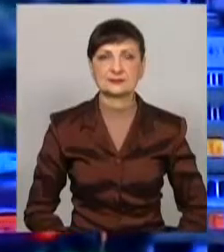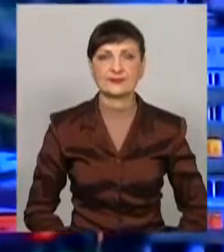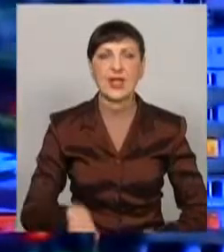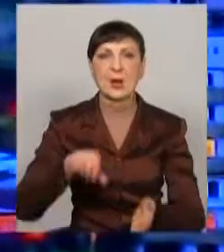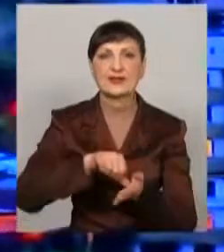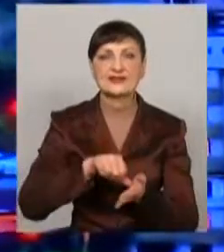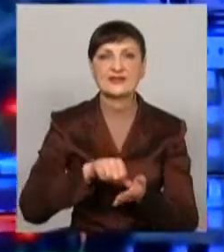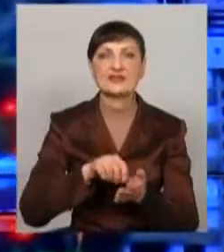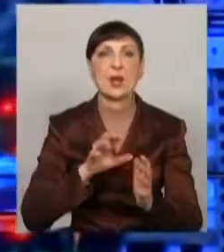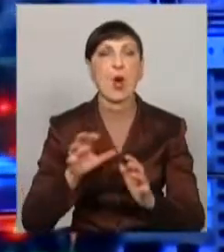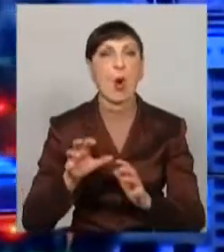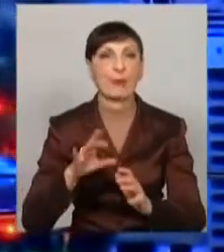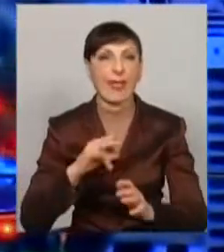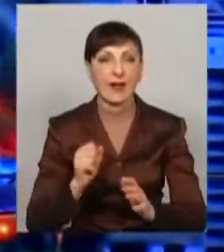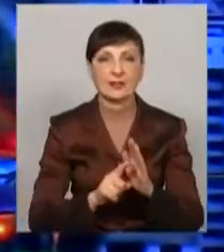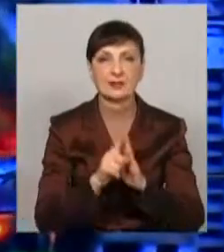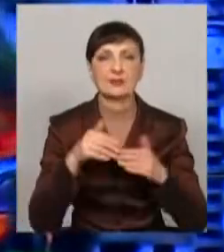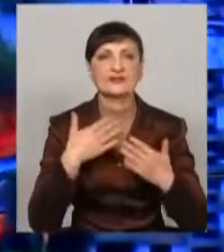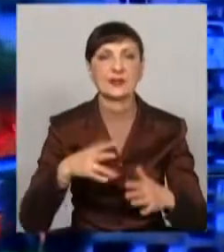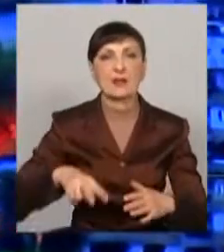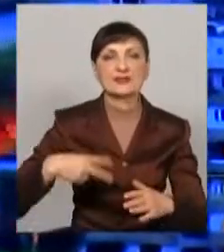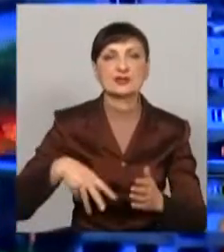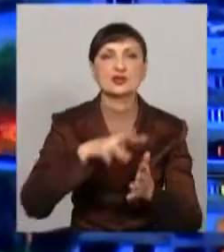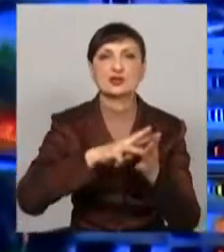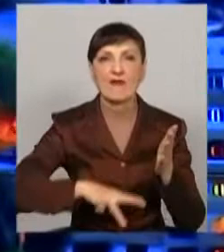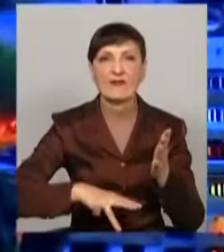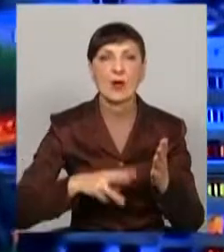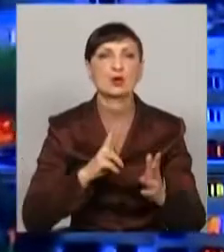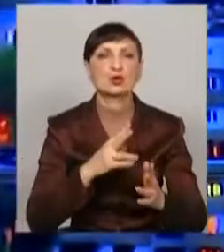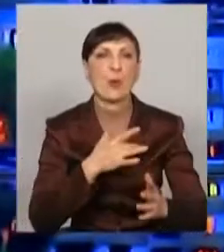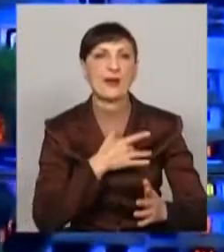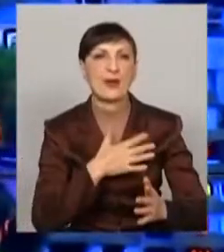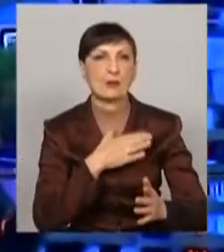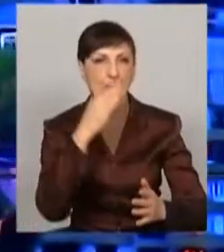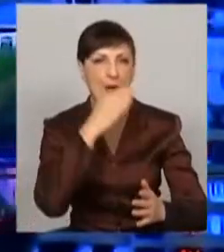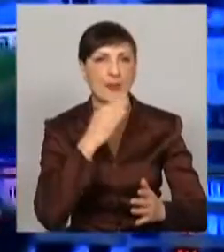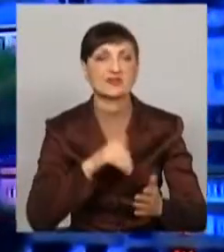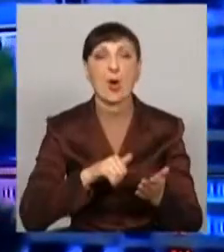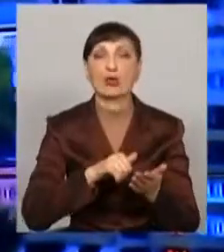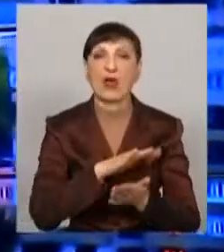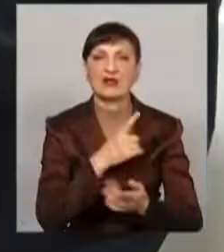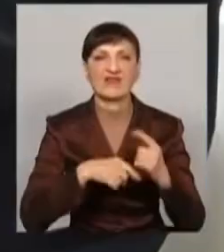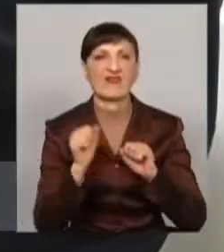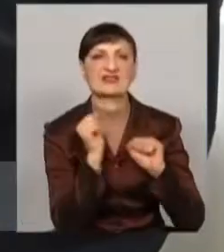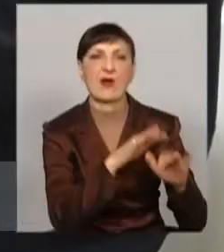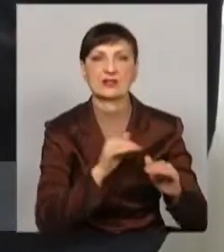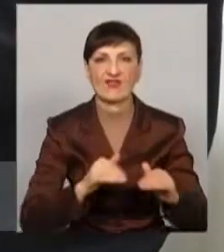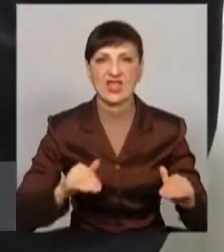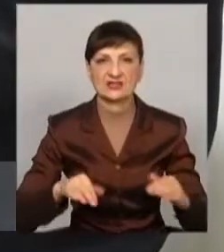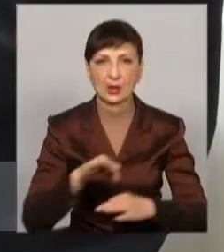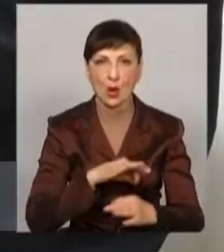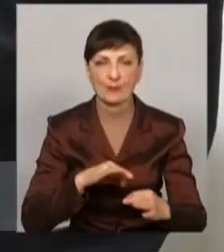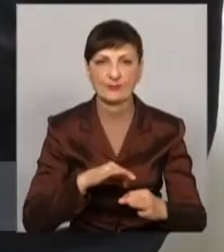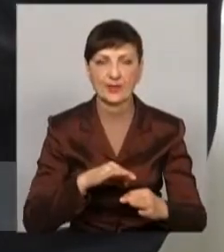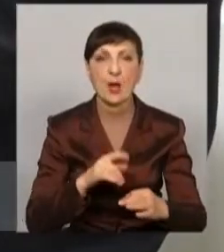Представители органов опеки предлагают ввести административные штрафы приемным родителям за отказ от ребенка и возврат его в детский дом. Все